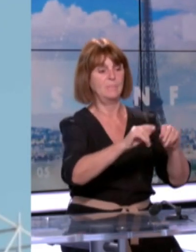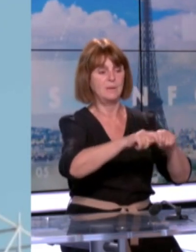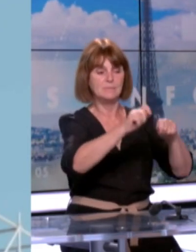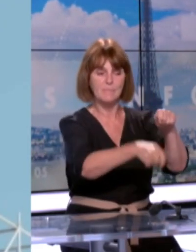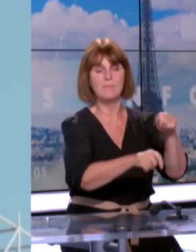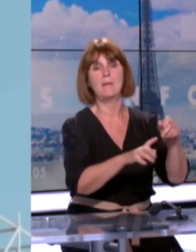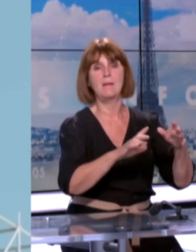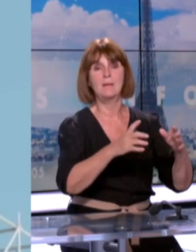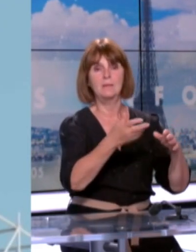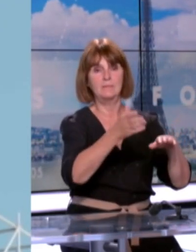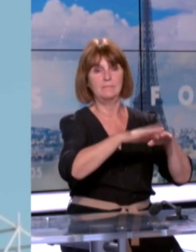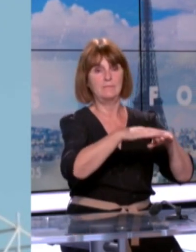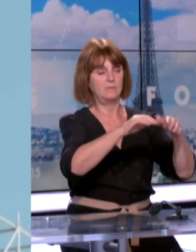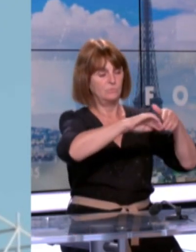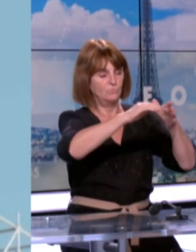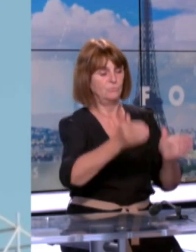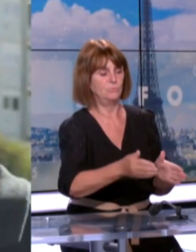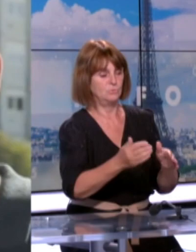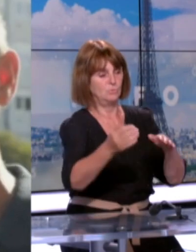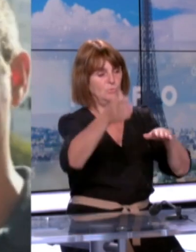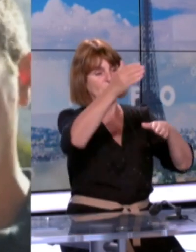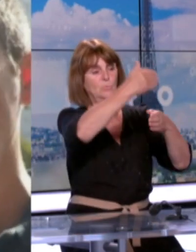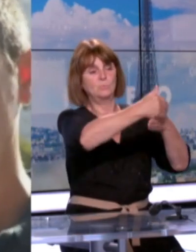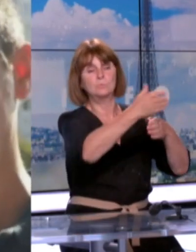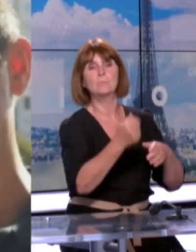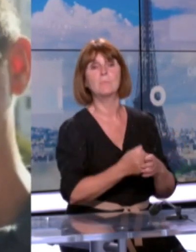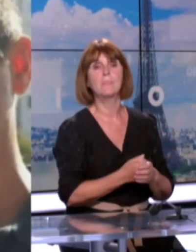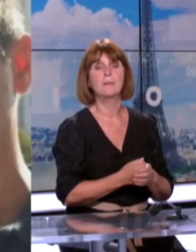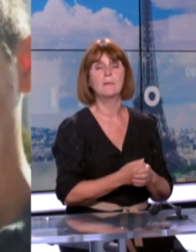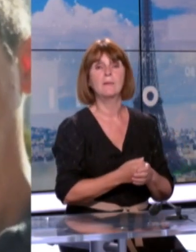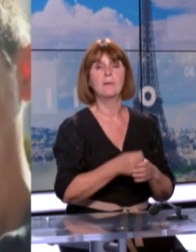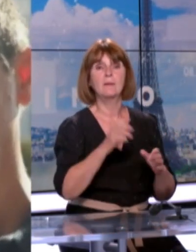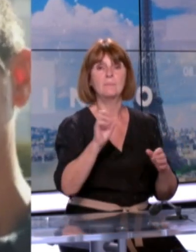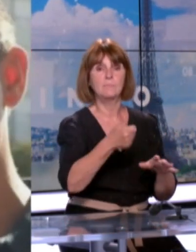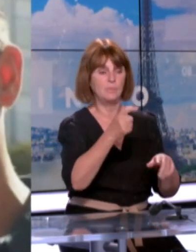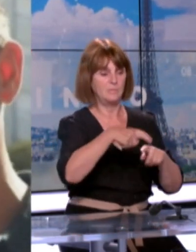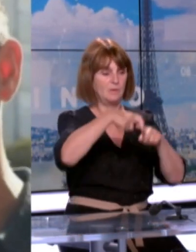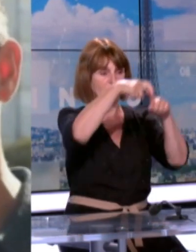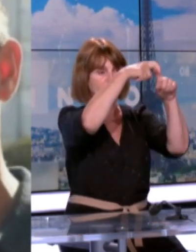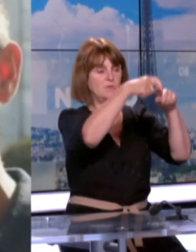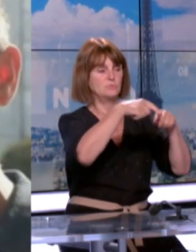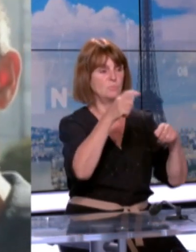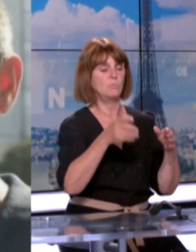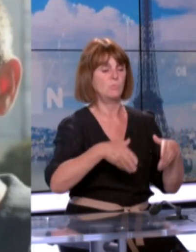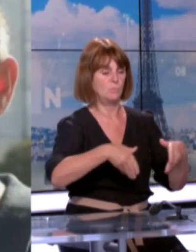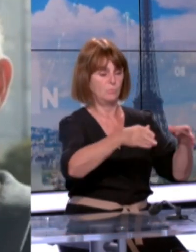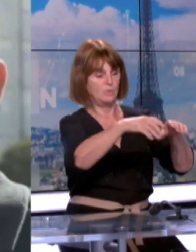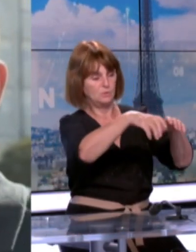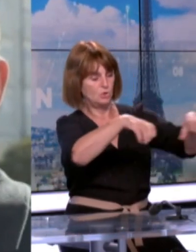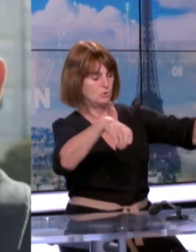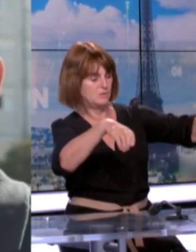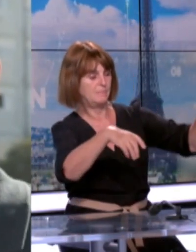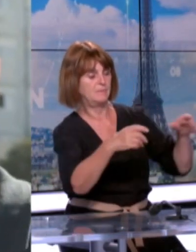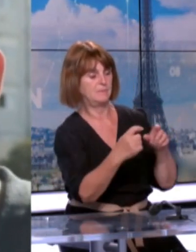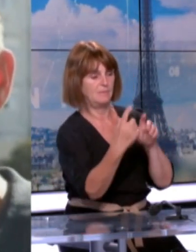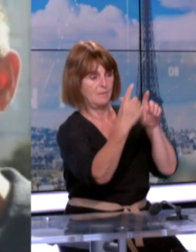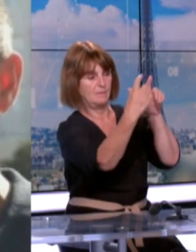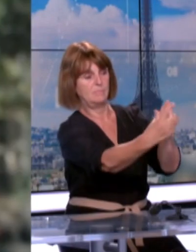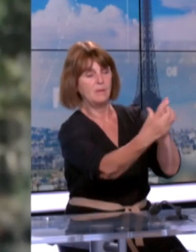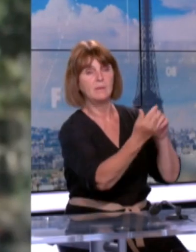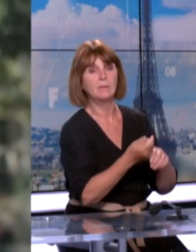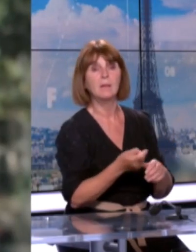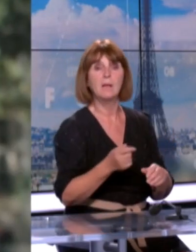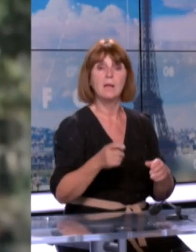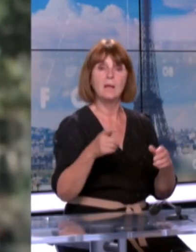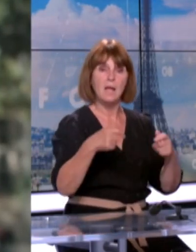des voûtes de la cathédrale. C'est le premier levage des fermes des transepts, donc qui ont été assemblés sur le port